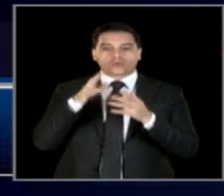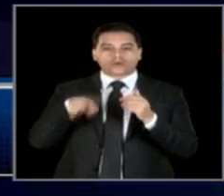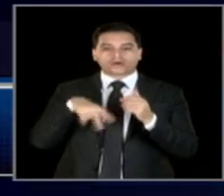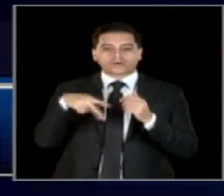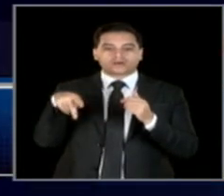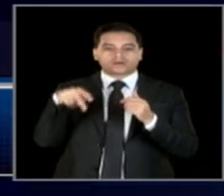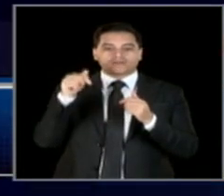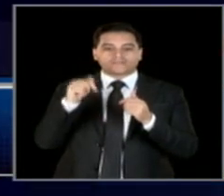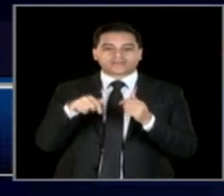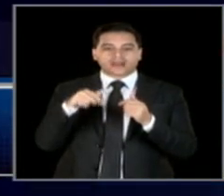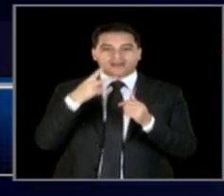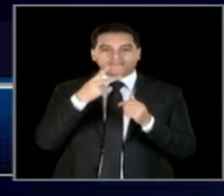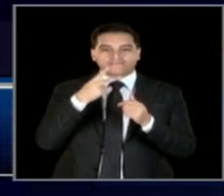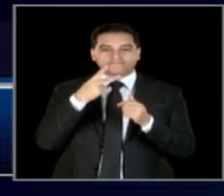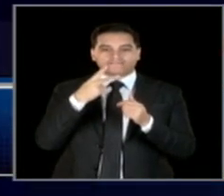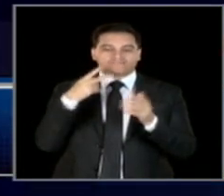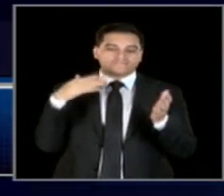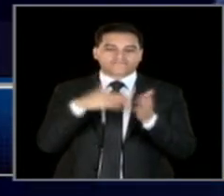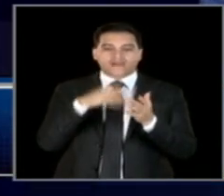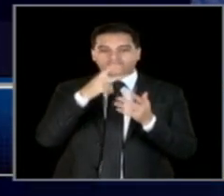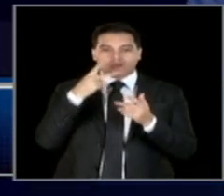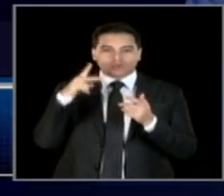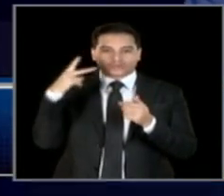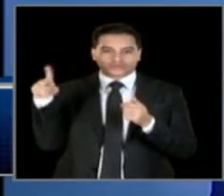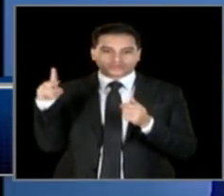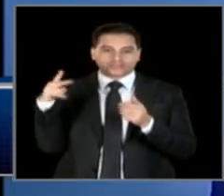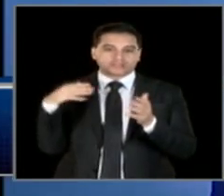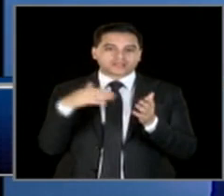القدم حتى موسم